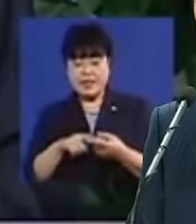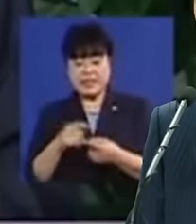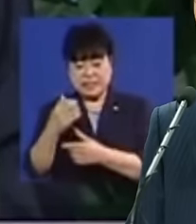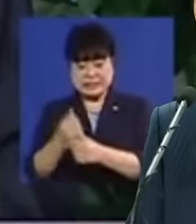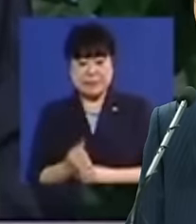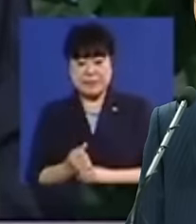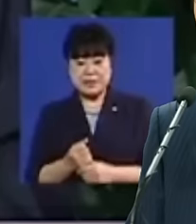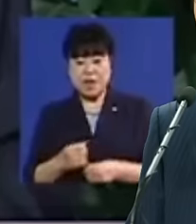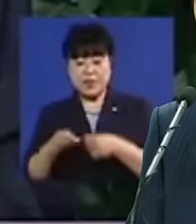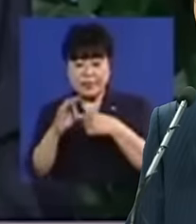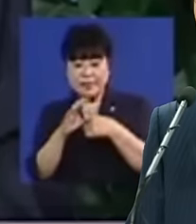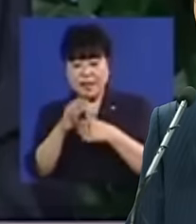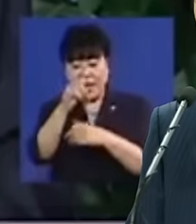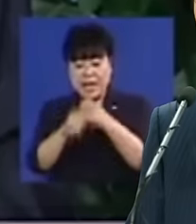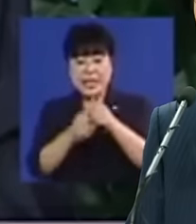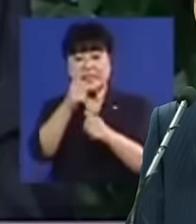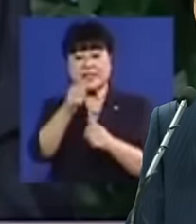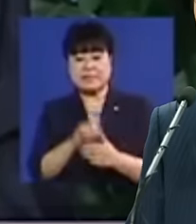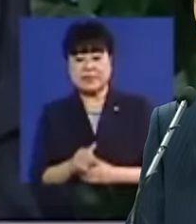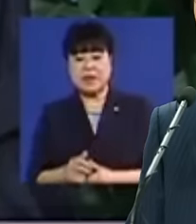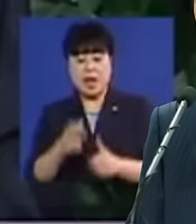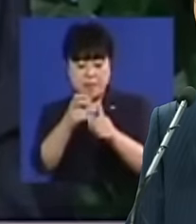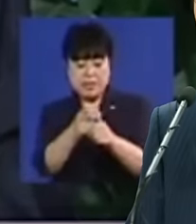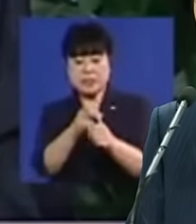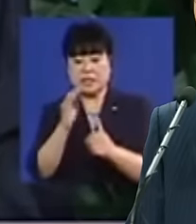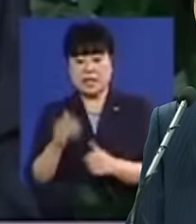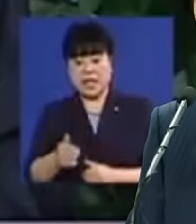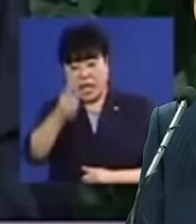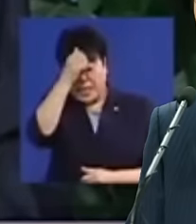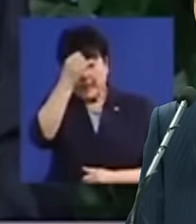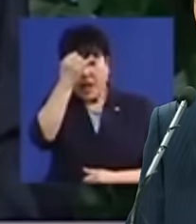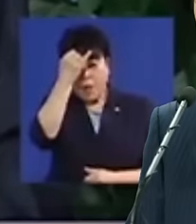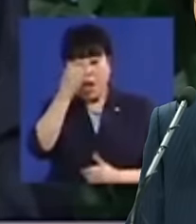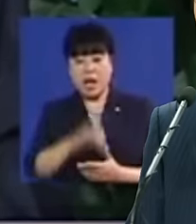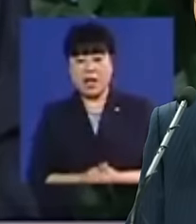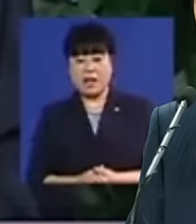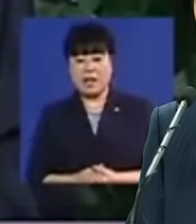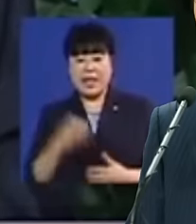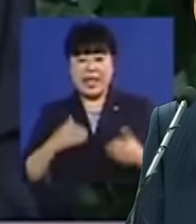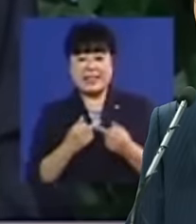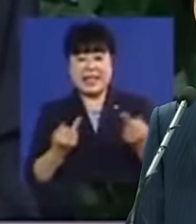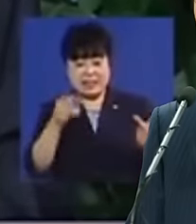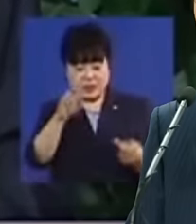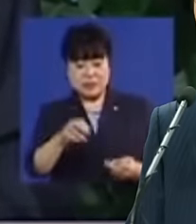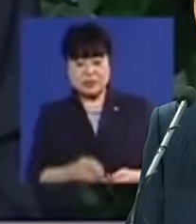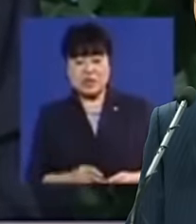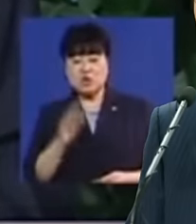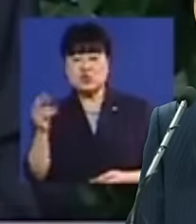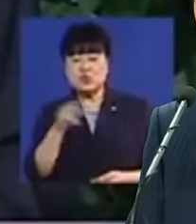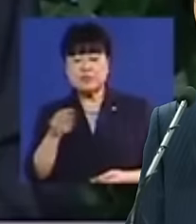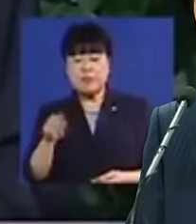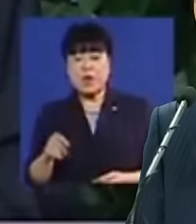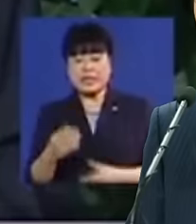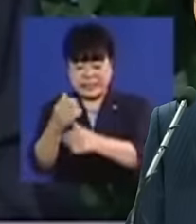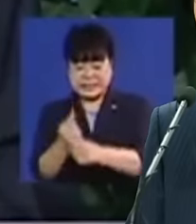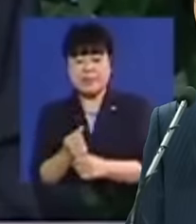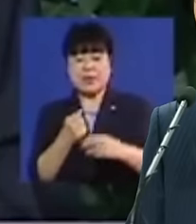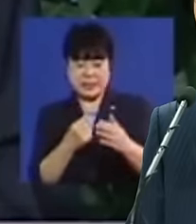잡히면 하나님을 반역합니다. 아담과 하와가 에덴에서 루시퍼에게